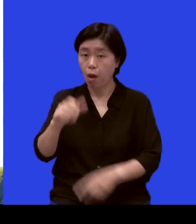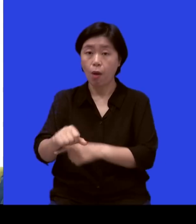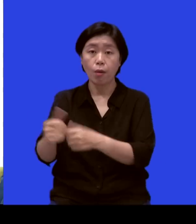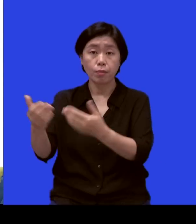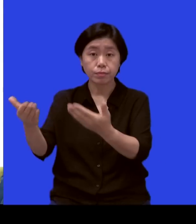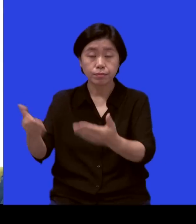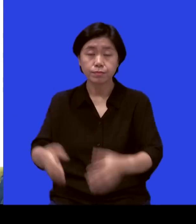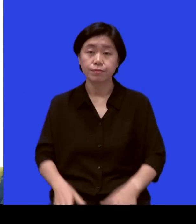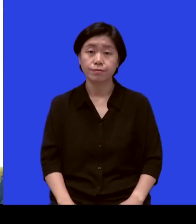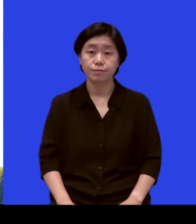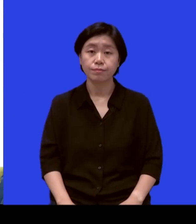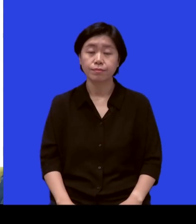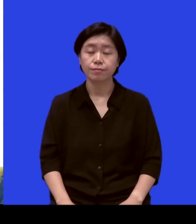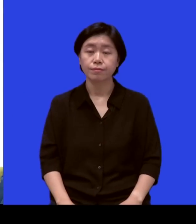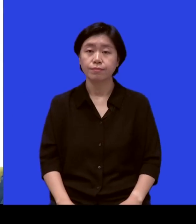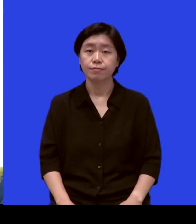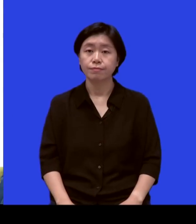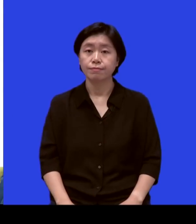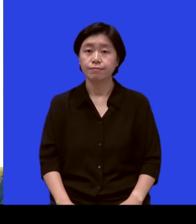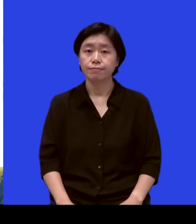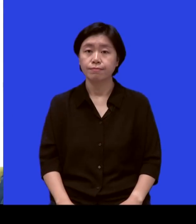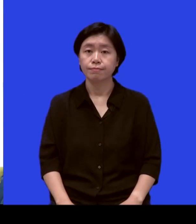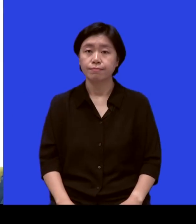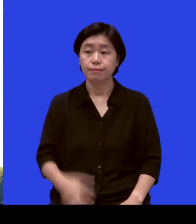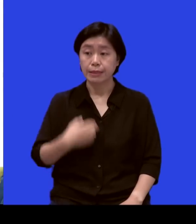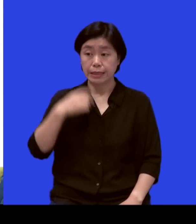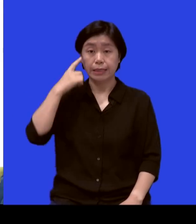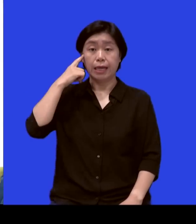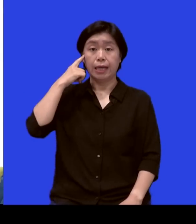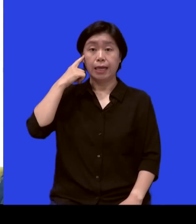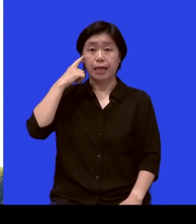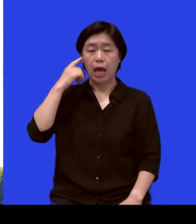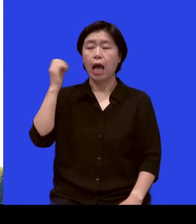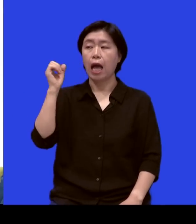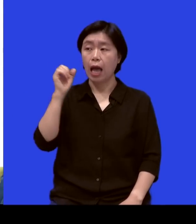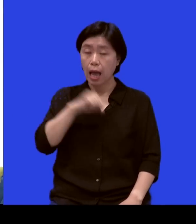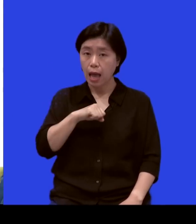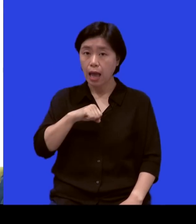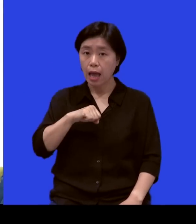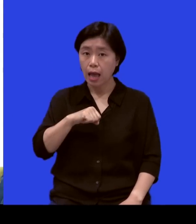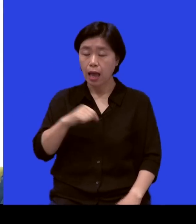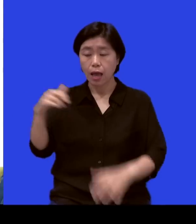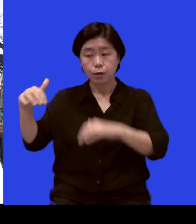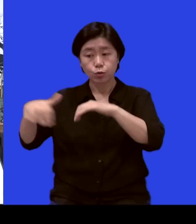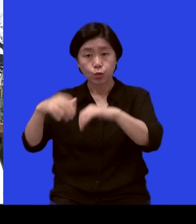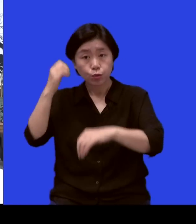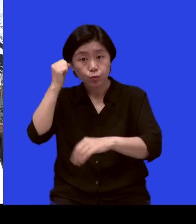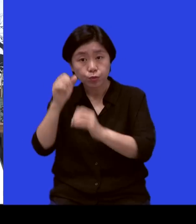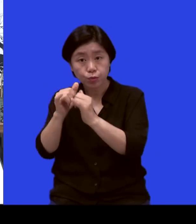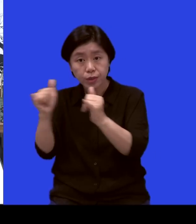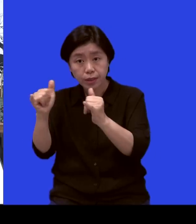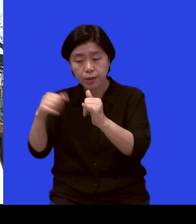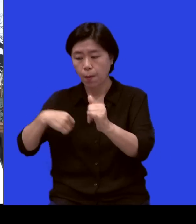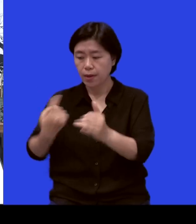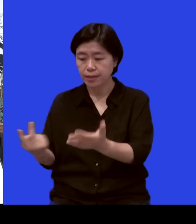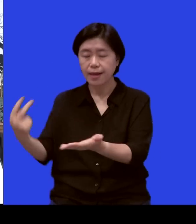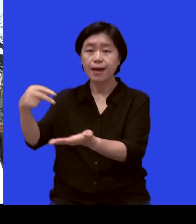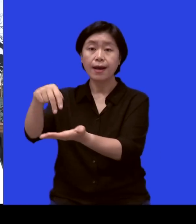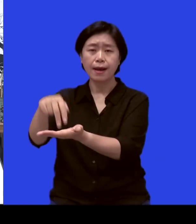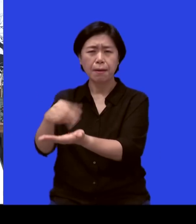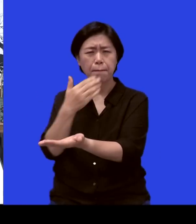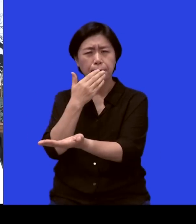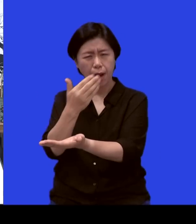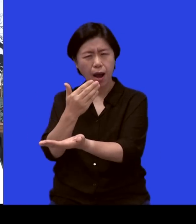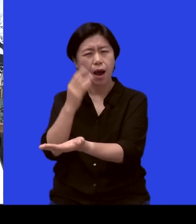이렇게 해가지고 이제 농사를 하다 보니까 그때 생각이 자립 자활까지 갈 수 있지 않을까 이 생각이 드는 거예요. 그 하다